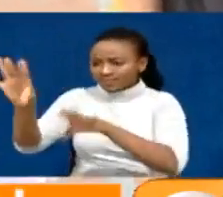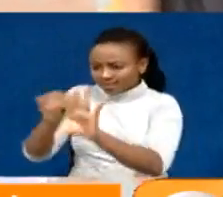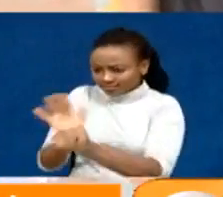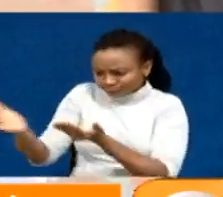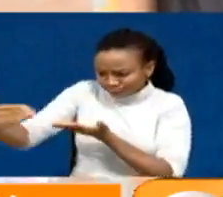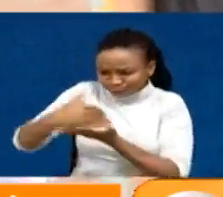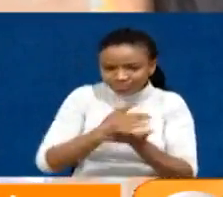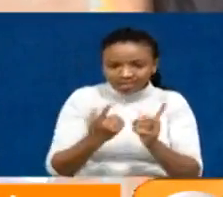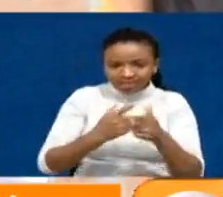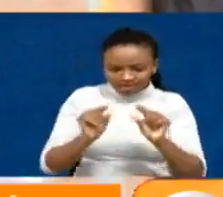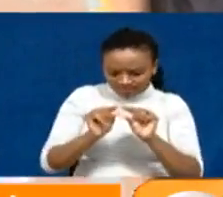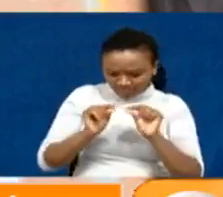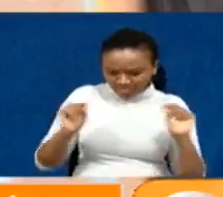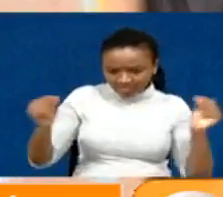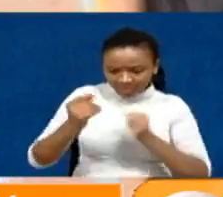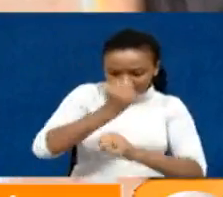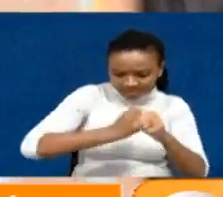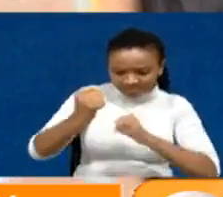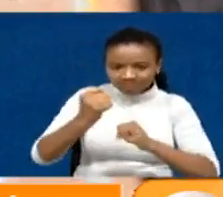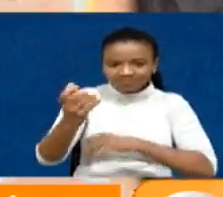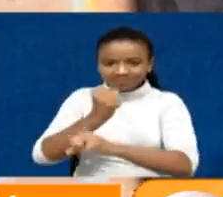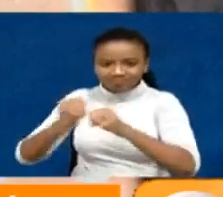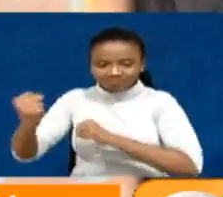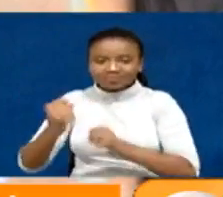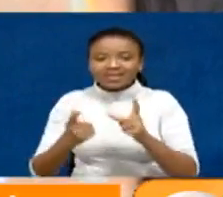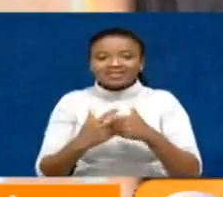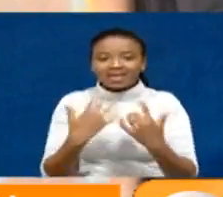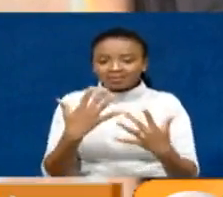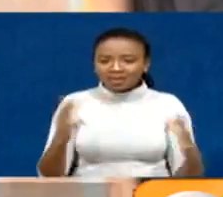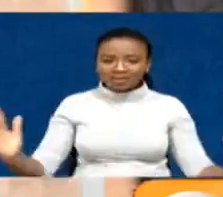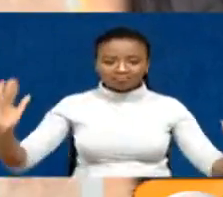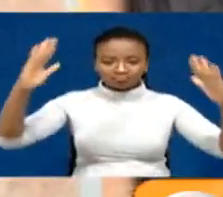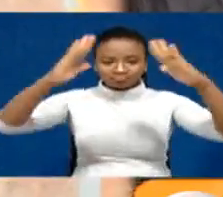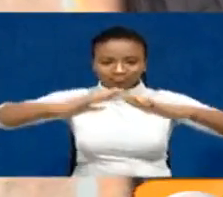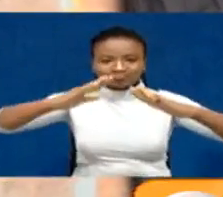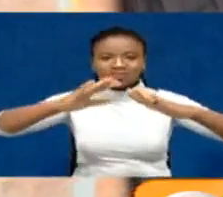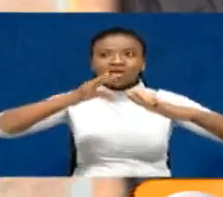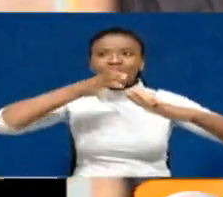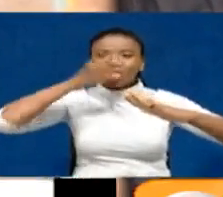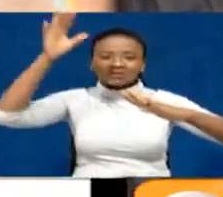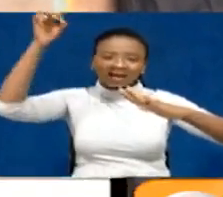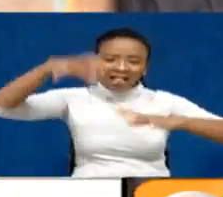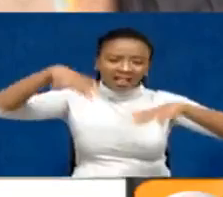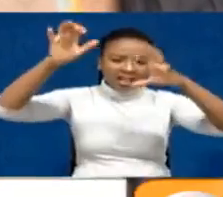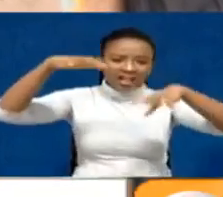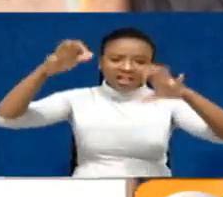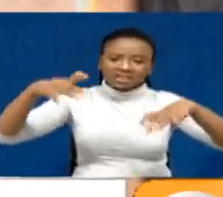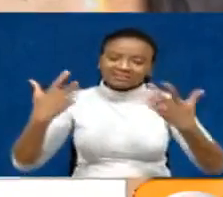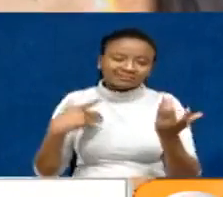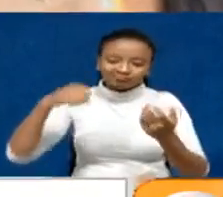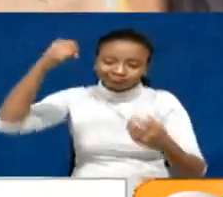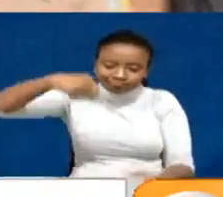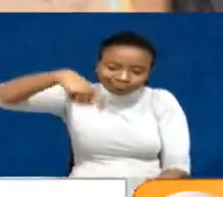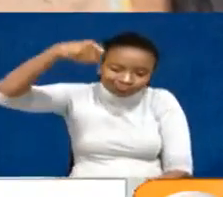na makamba, nikatafuta hizi makaratasi. Nikafunga, hata mvua yezi zuia maji, usiku yote